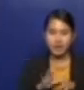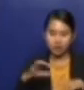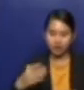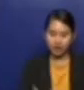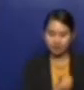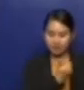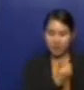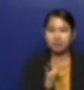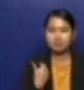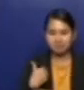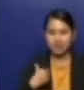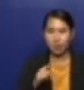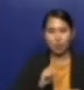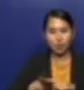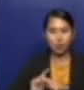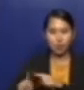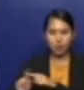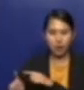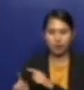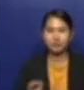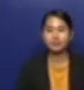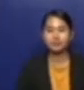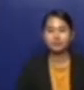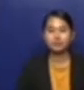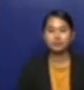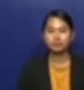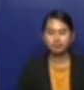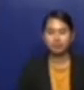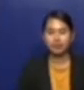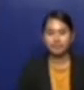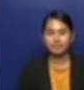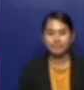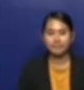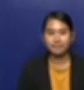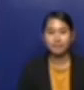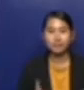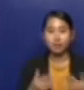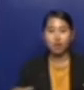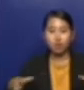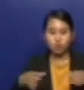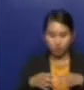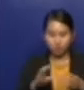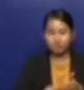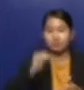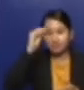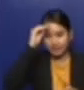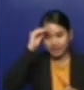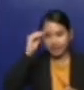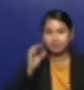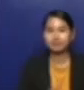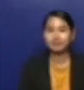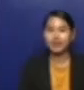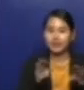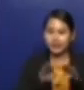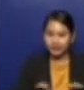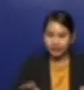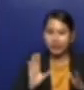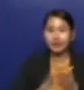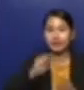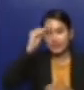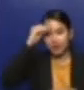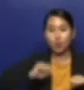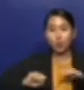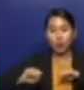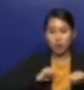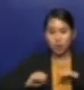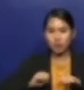ารณะกันอย่างหลากหลายและเป็นไปอย่างกว้างขวางซึ่งกลุ่มนักเรียนนิสิตนักศึกษาและเยาวชนก็ถือว่าเป็